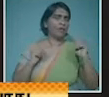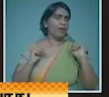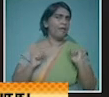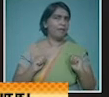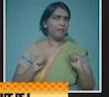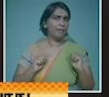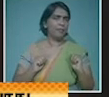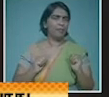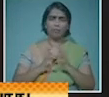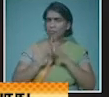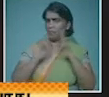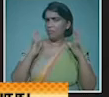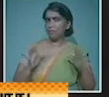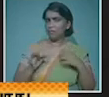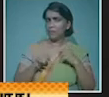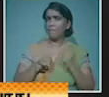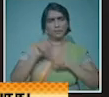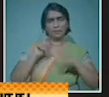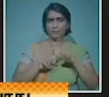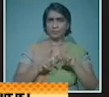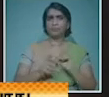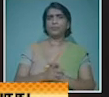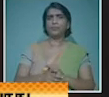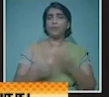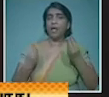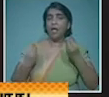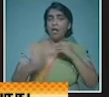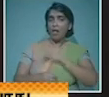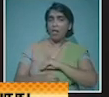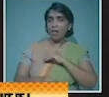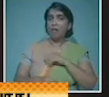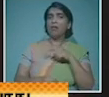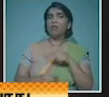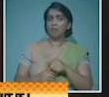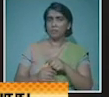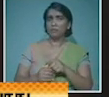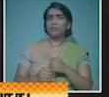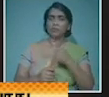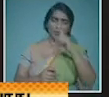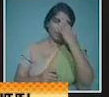பிற்போடும் திட்டமுள்ளதாகவே கருத வேண்டியுள்ளது.